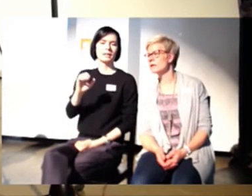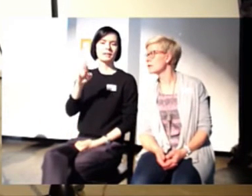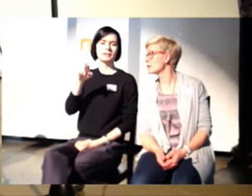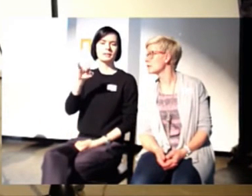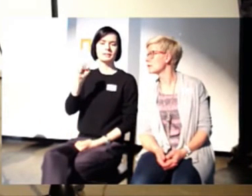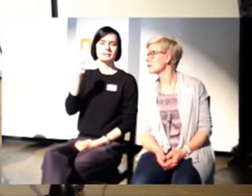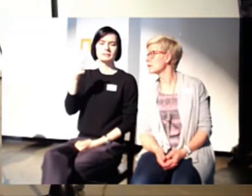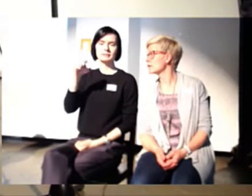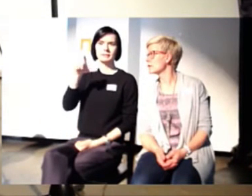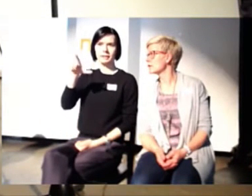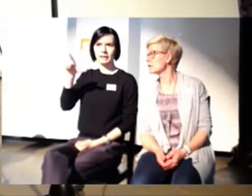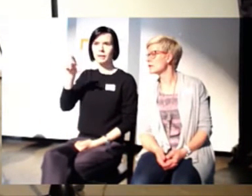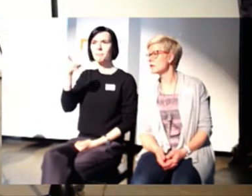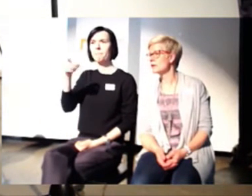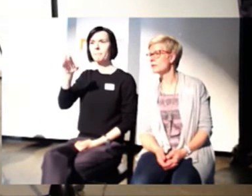Mr. Pettersson.